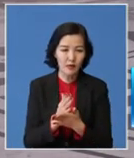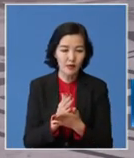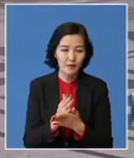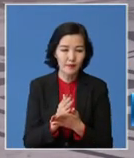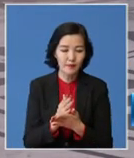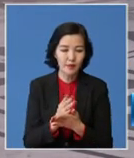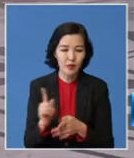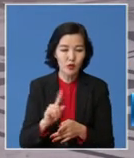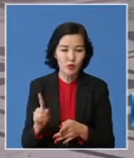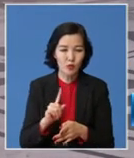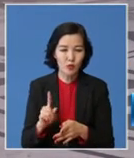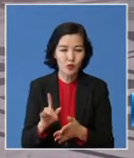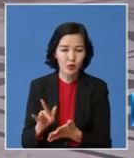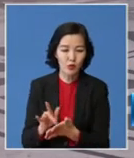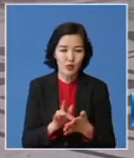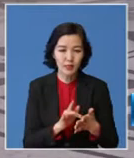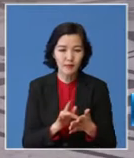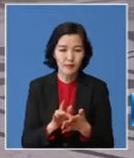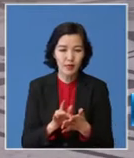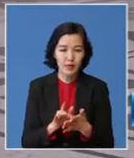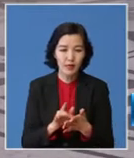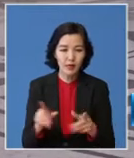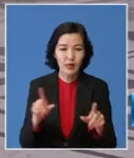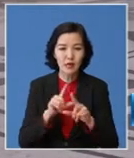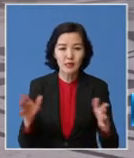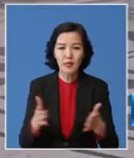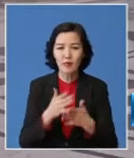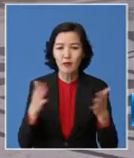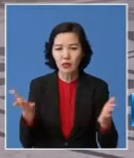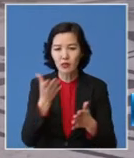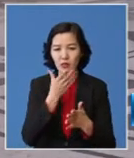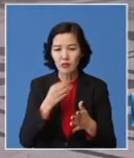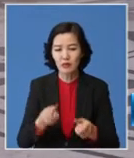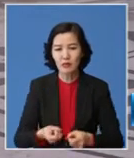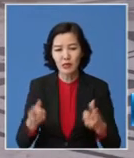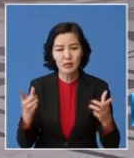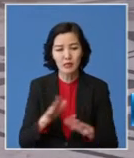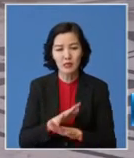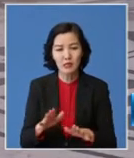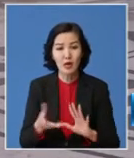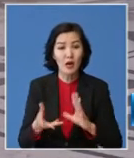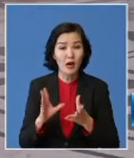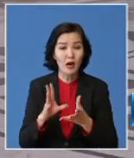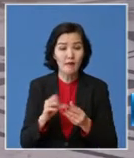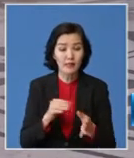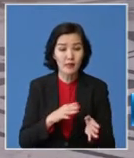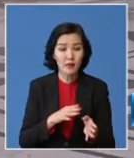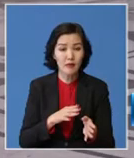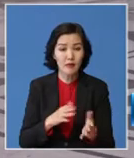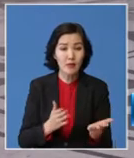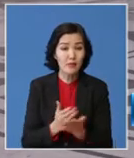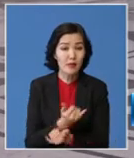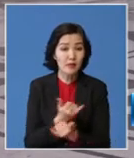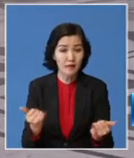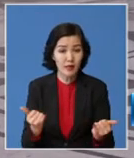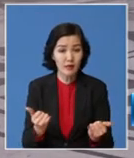рассматривали данный вид туризма не только как создание больших фешенебельных гостиниц, а в целом как предоставление услуг. Это могут